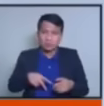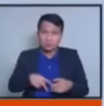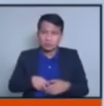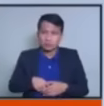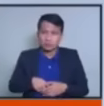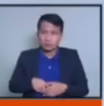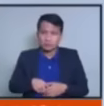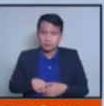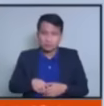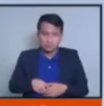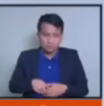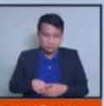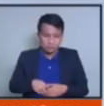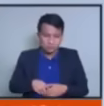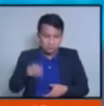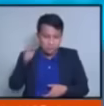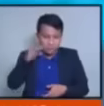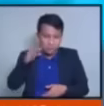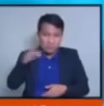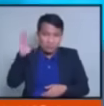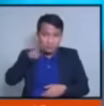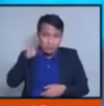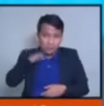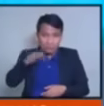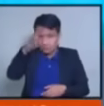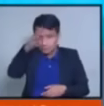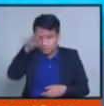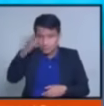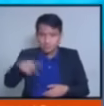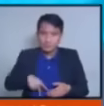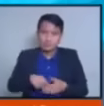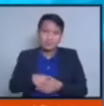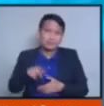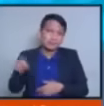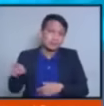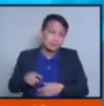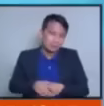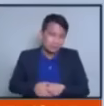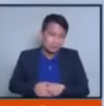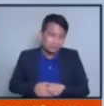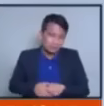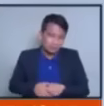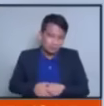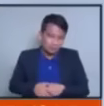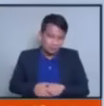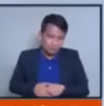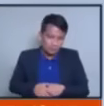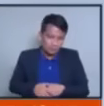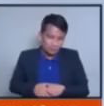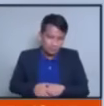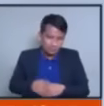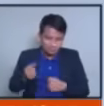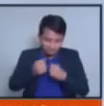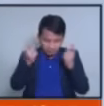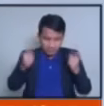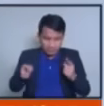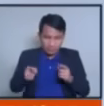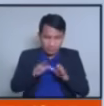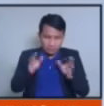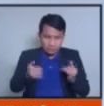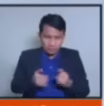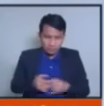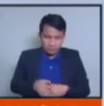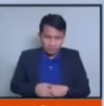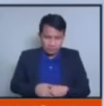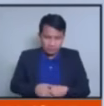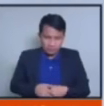Kapatid niya yung tatay niya. Ano po naging reaksyon ng tatay? Tapos nagka-barangayan po kami. Sabi ng tatay niya, wala